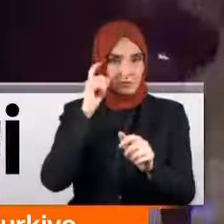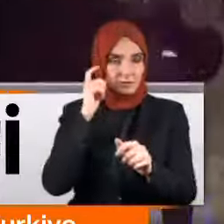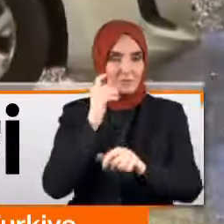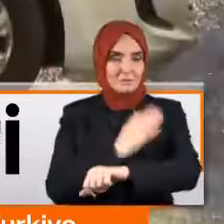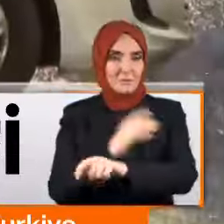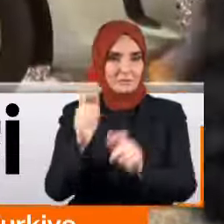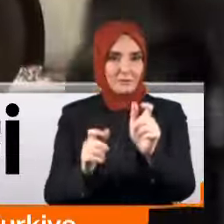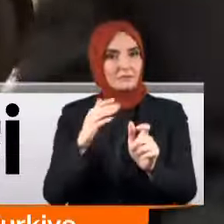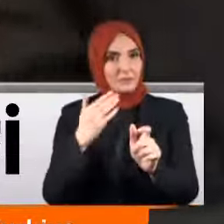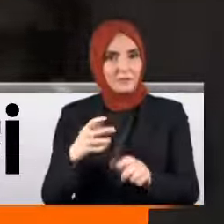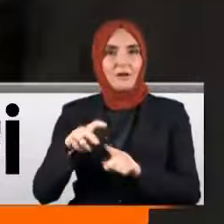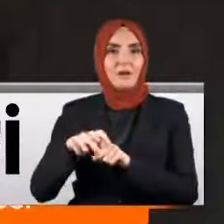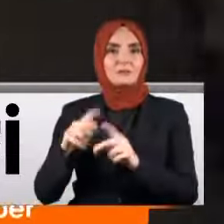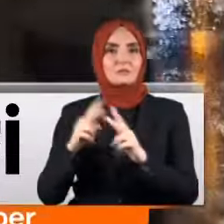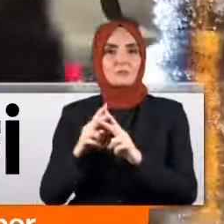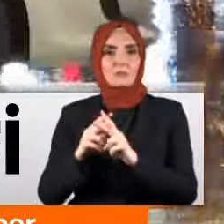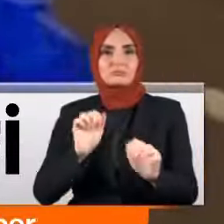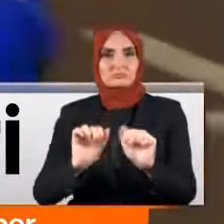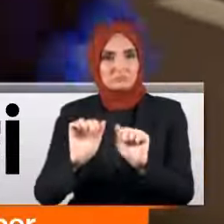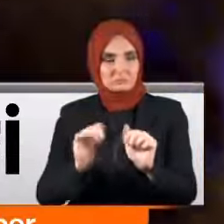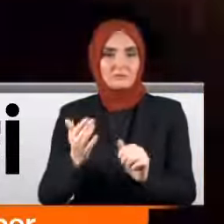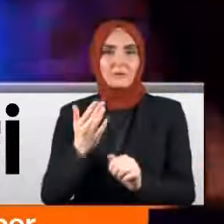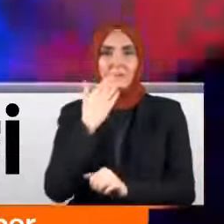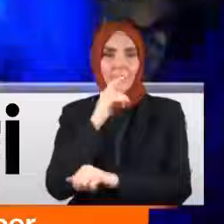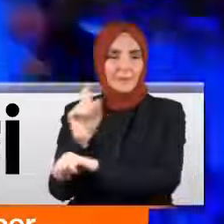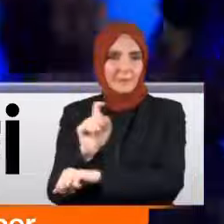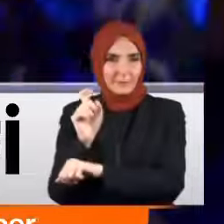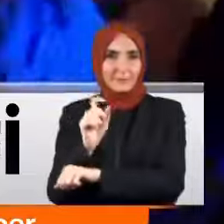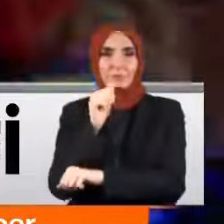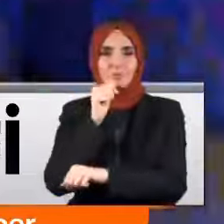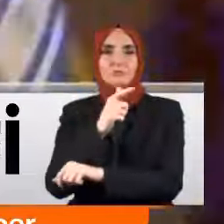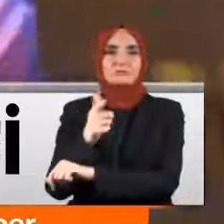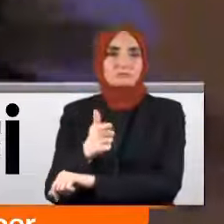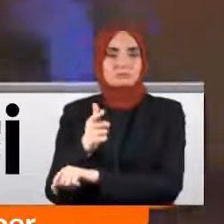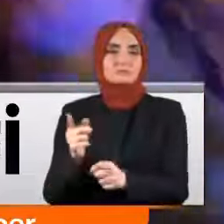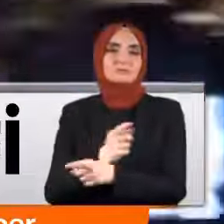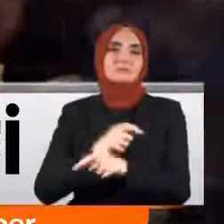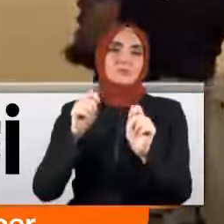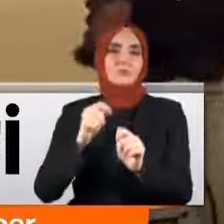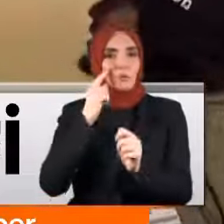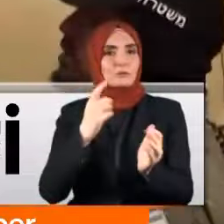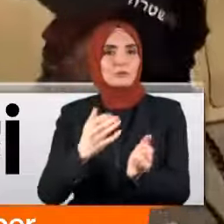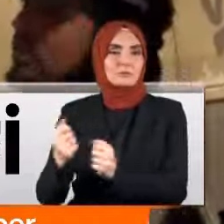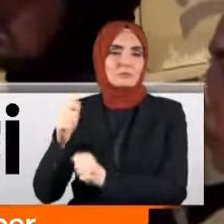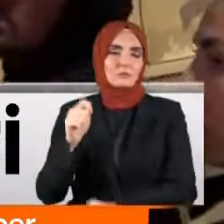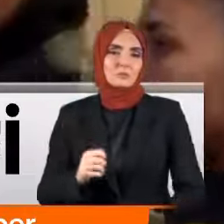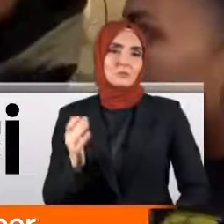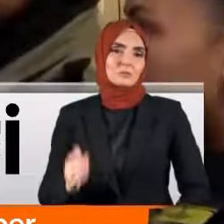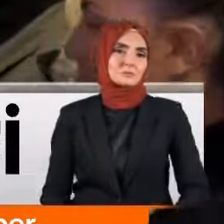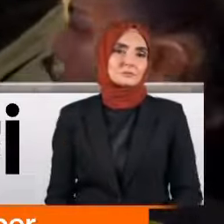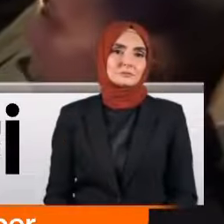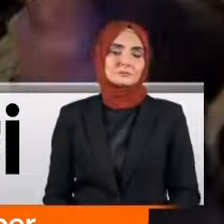suya, biber gazına maruz kalıyor. Filistinlilere desteğin bedeli, gözdağı gibi gözaltılar.